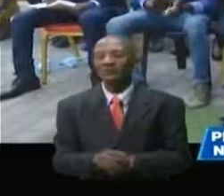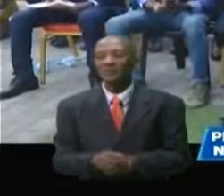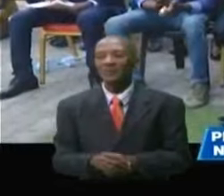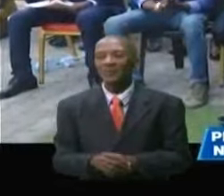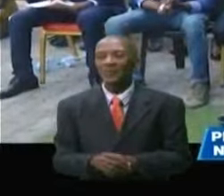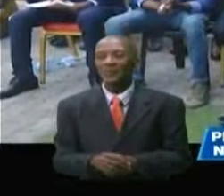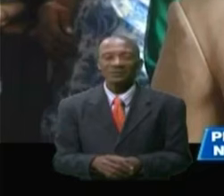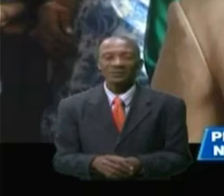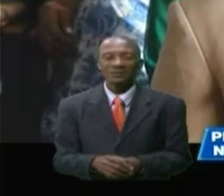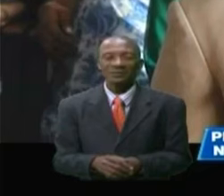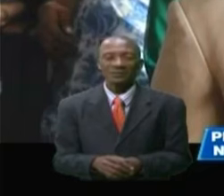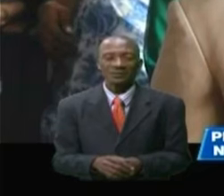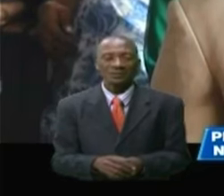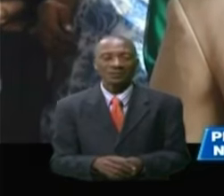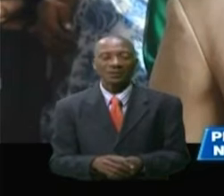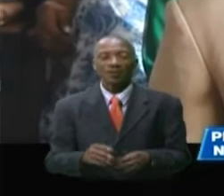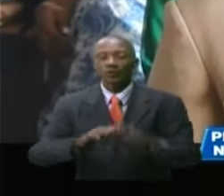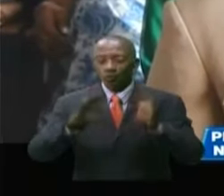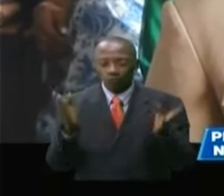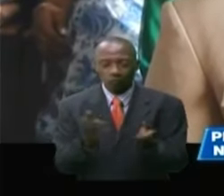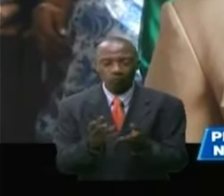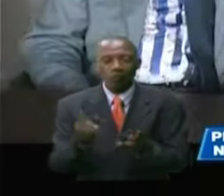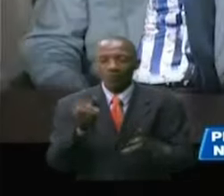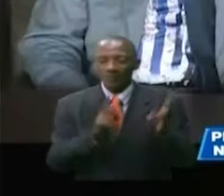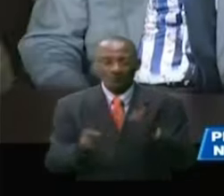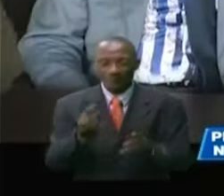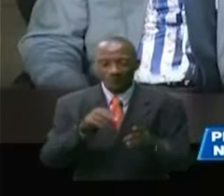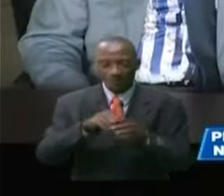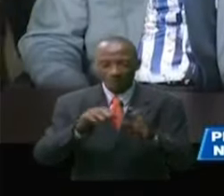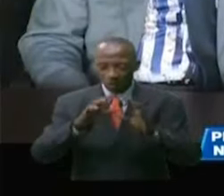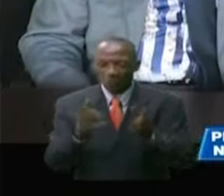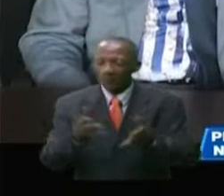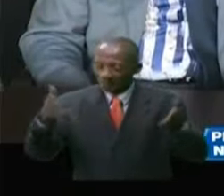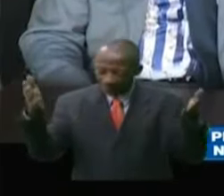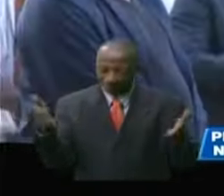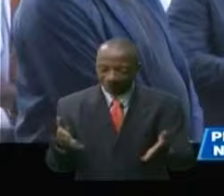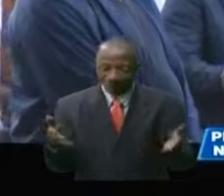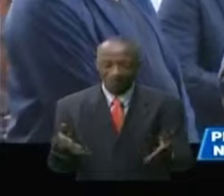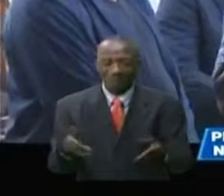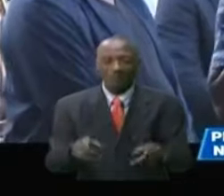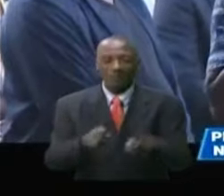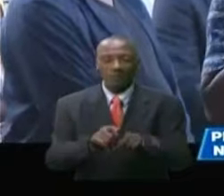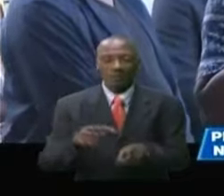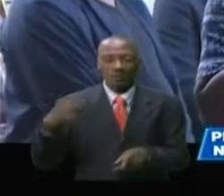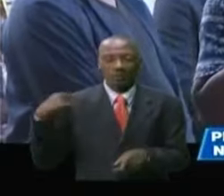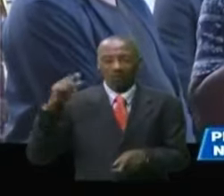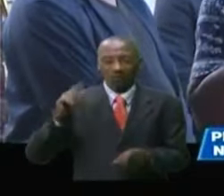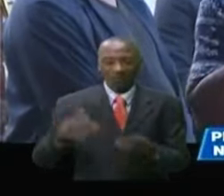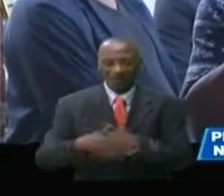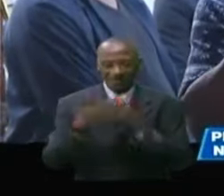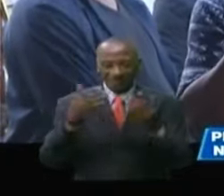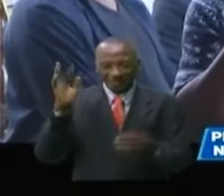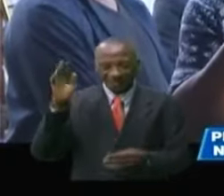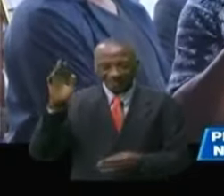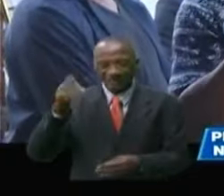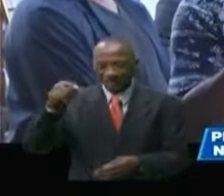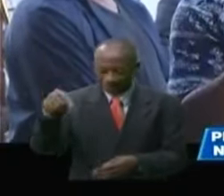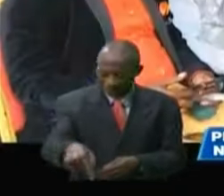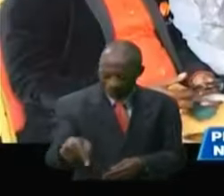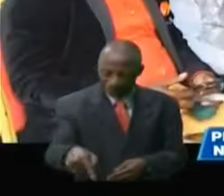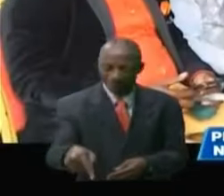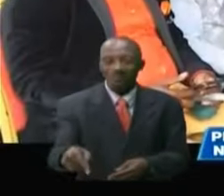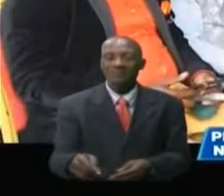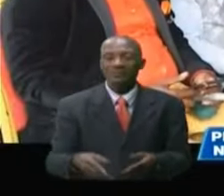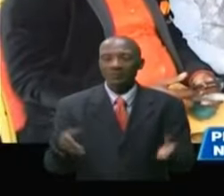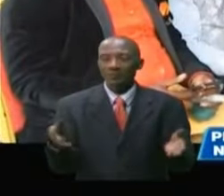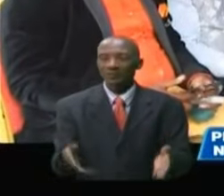la participation des fils et filles de cette communauté, présence remarquée du gouverneur de la ville de Kinshasa, Gentili Ngobila Mbaka,